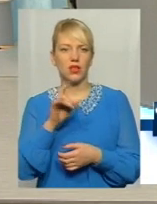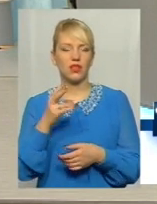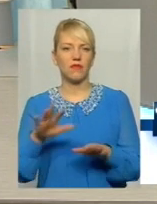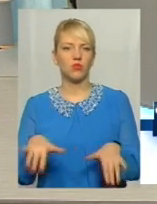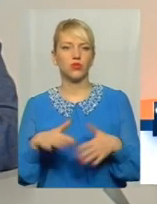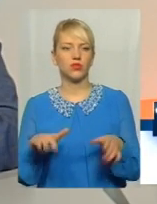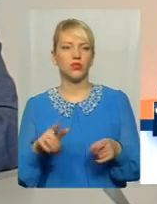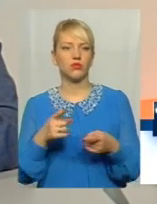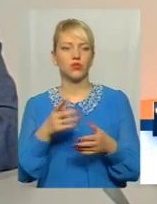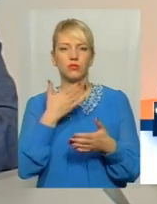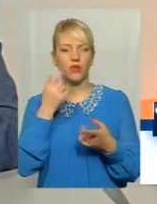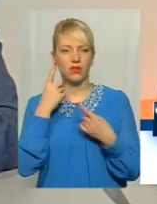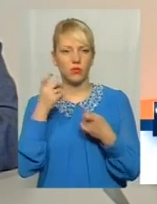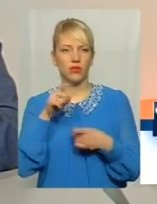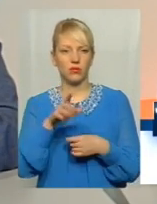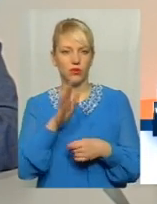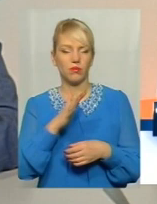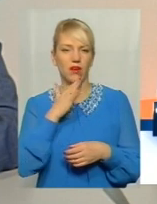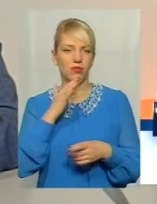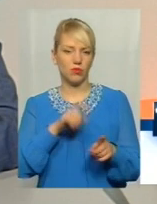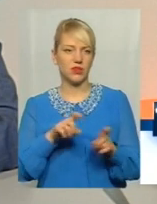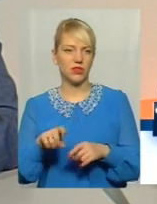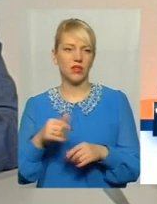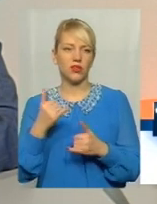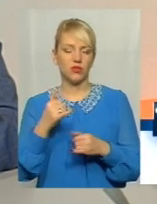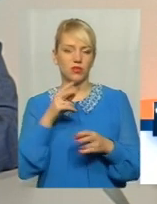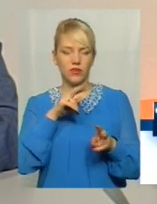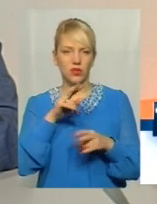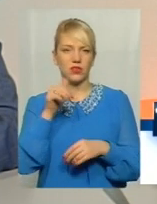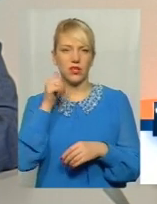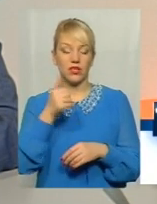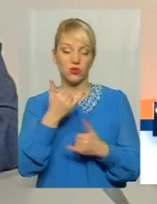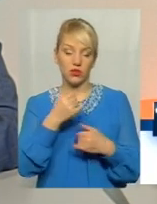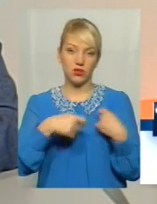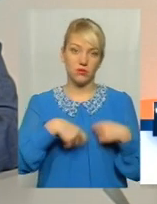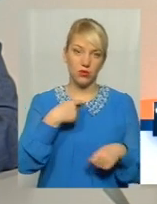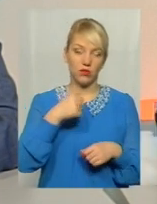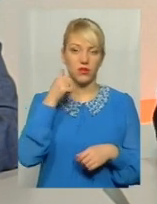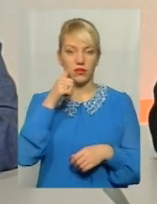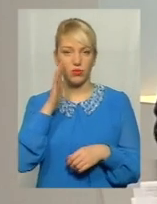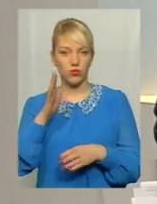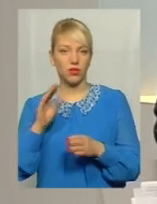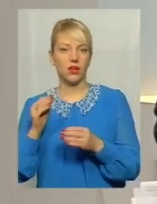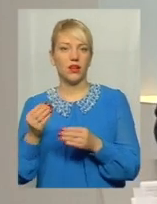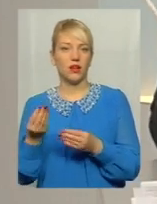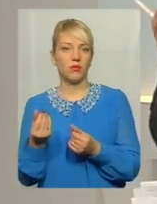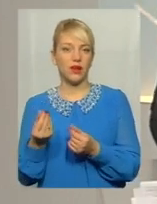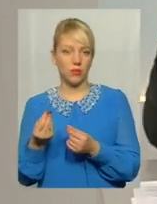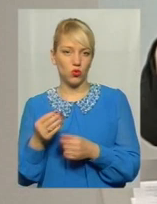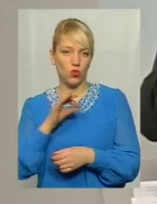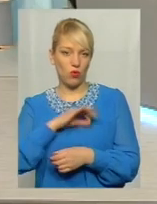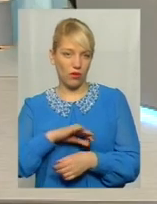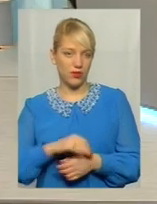через непроінформованість, але там буде багато пасажирів. Сьогодні він збитковий, завтра він буде прибутковий. Тобто це період, який треба пережити. Да,